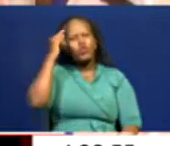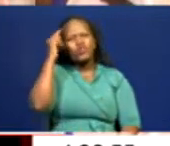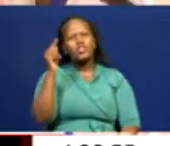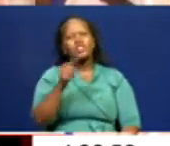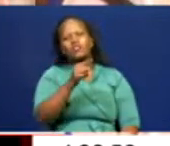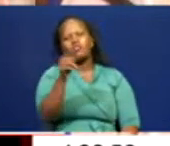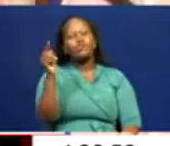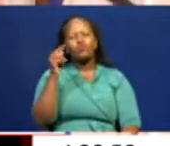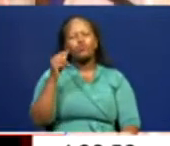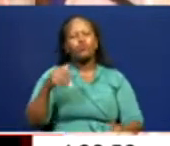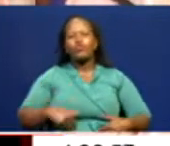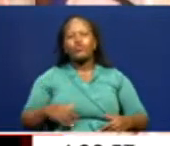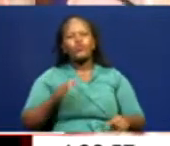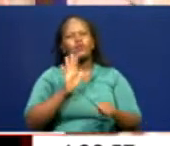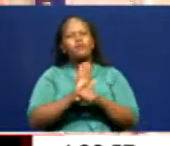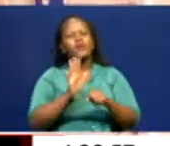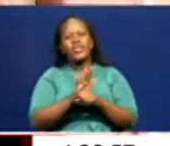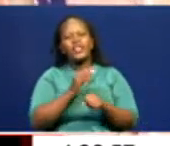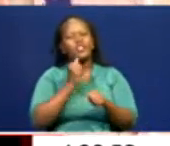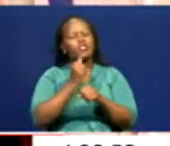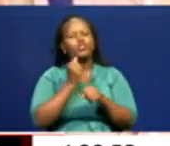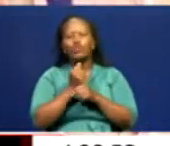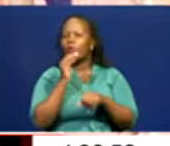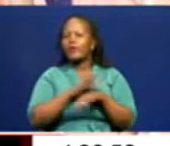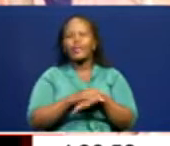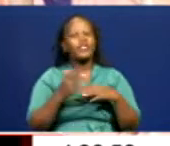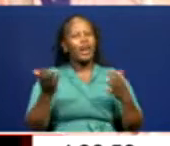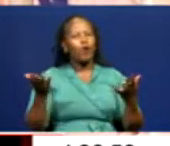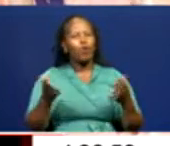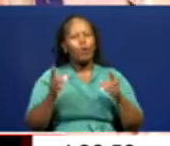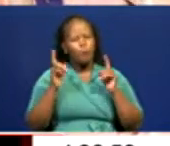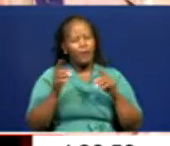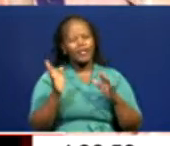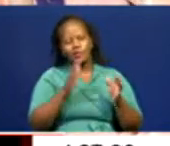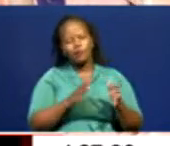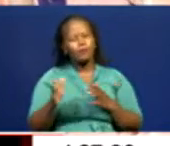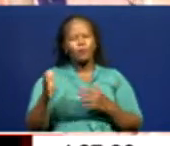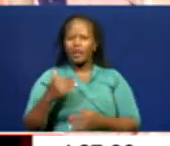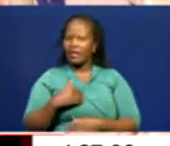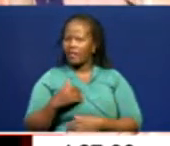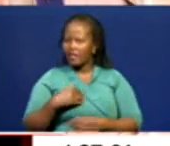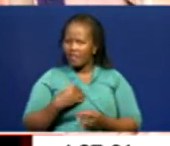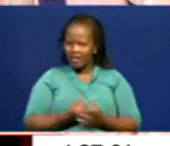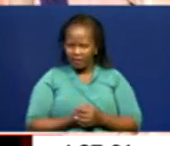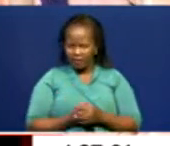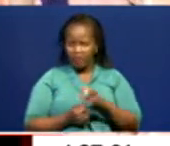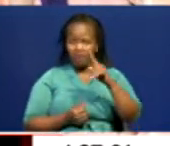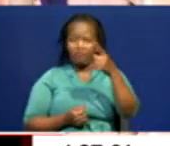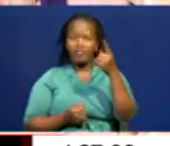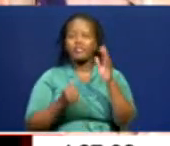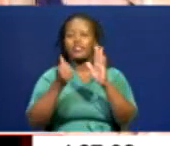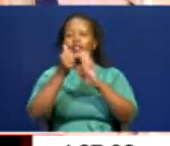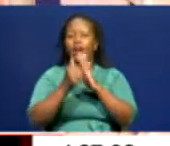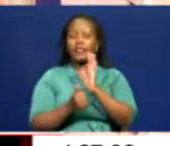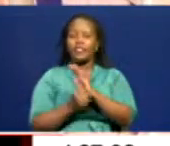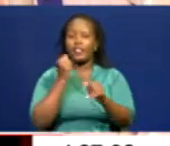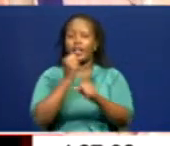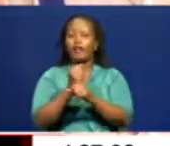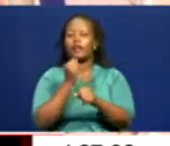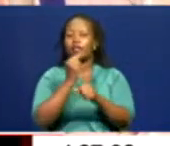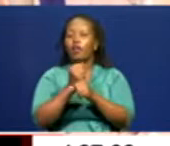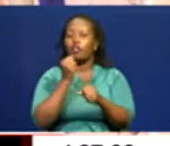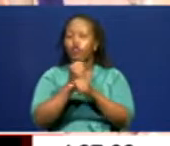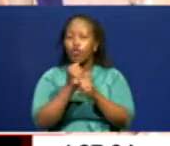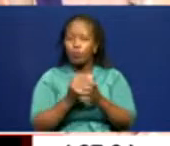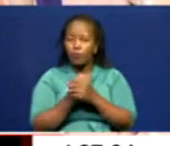kupatia hawa vijana wengi hawa? Si lazima kuwe na mpango. So agenda ya kwanza ni ajira. Kupitia